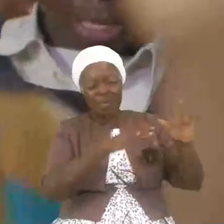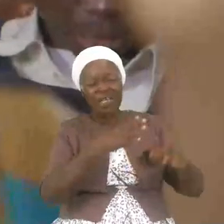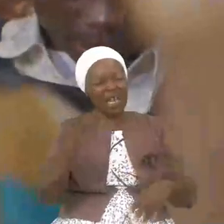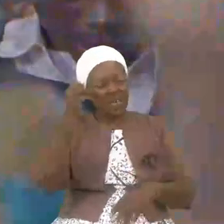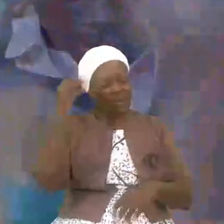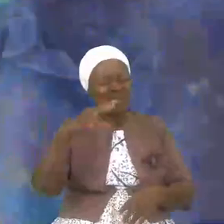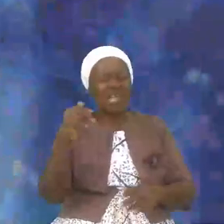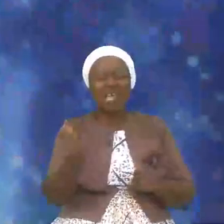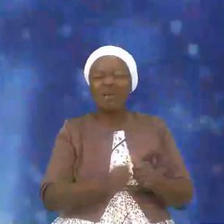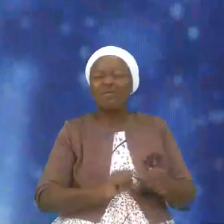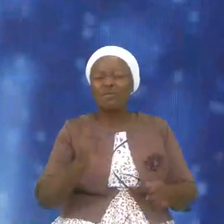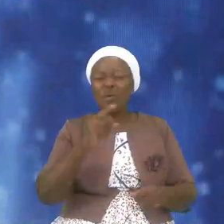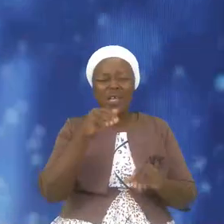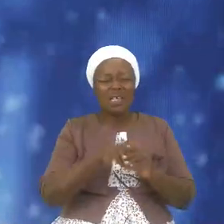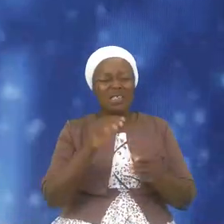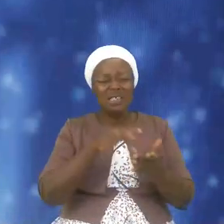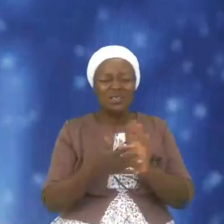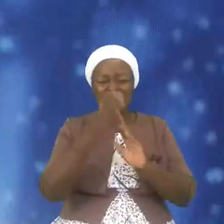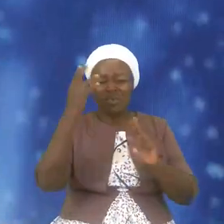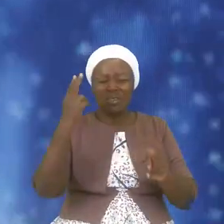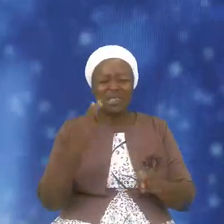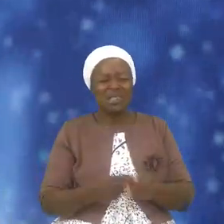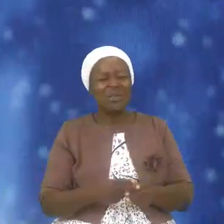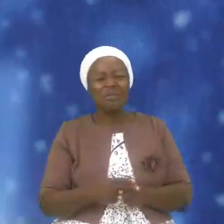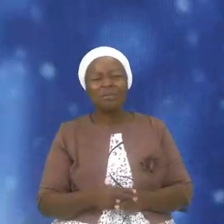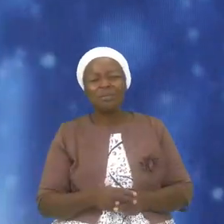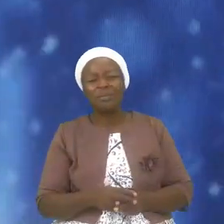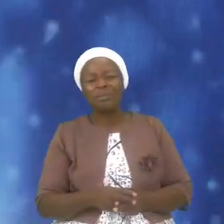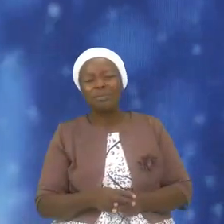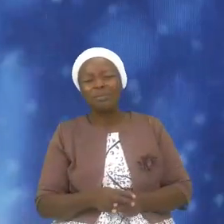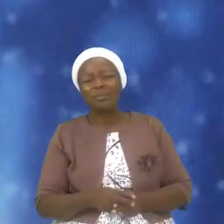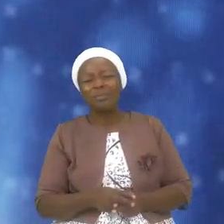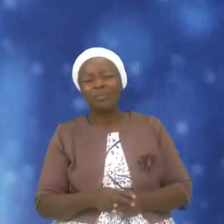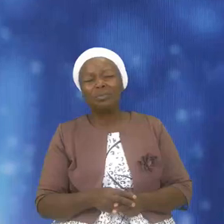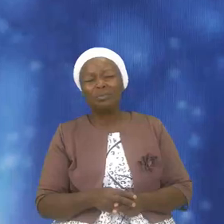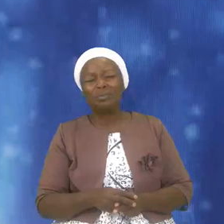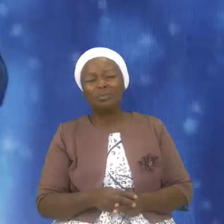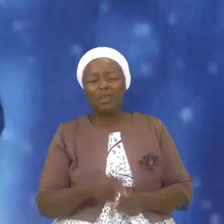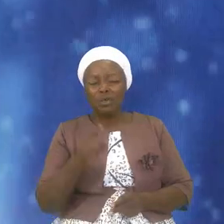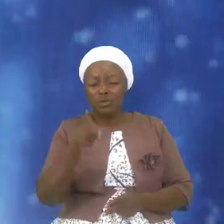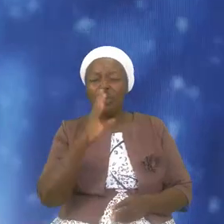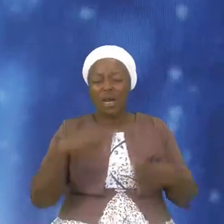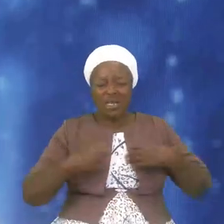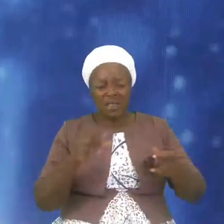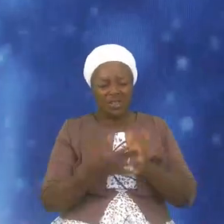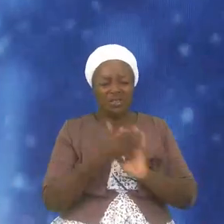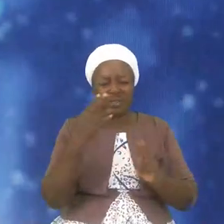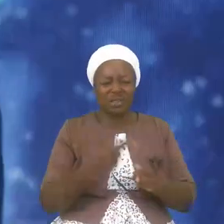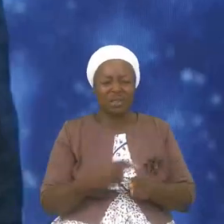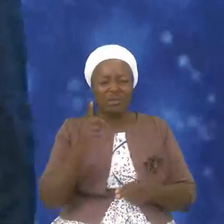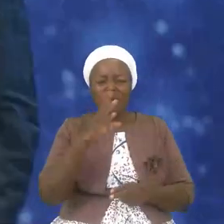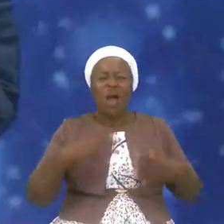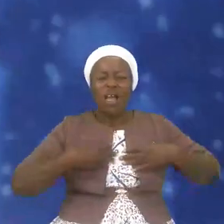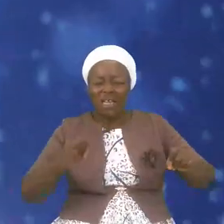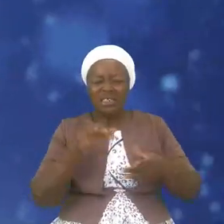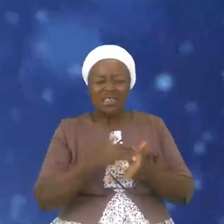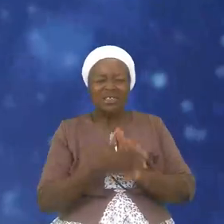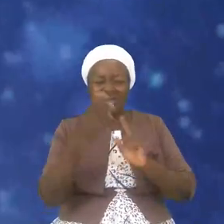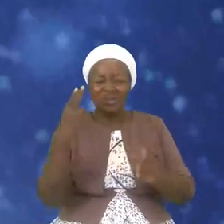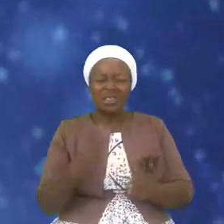grâce, partout, au nom de Jésus. Tu es guéri, tu es